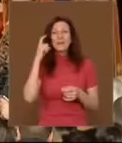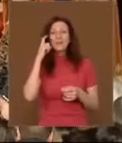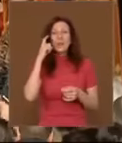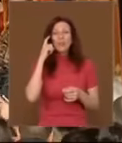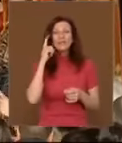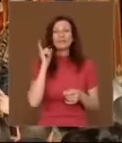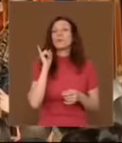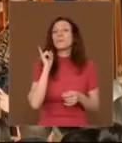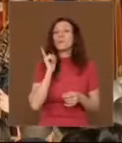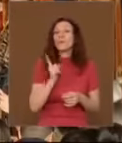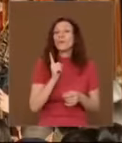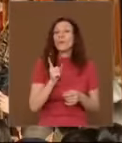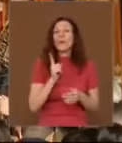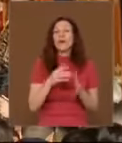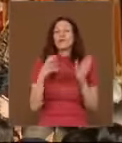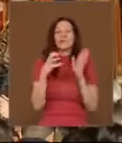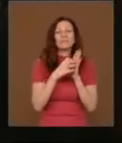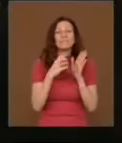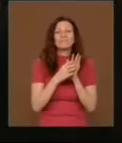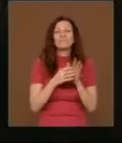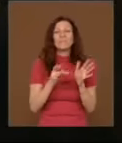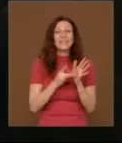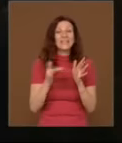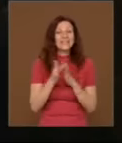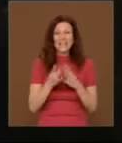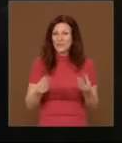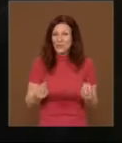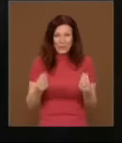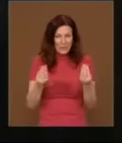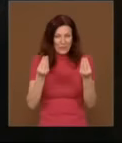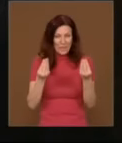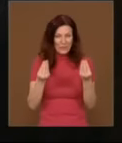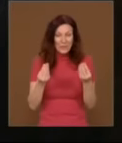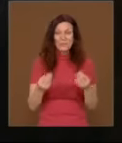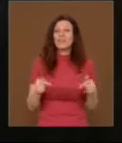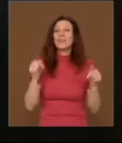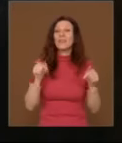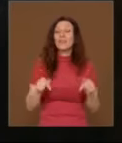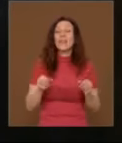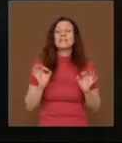добродетели и на християнското съвършенство. Днес тази съвършенна